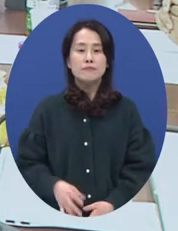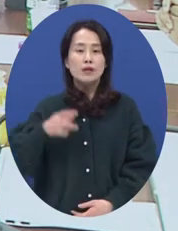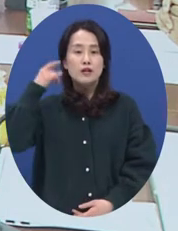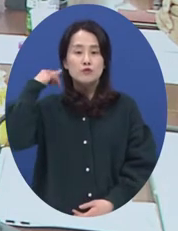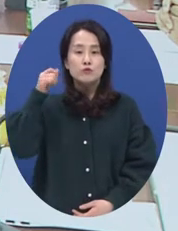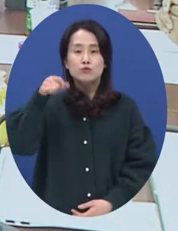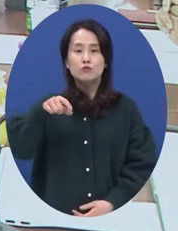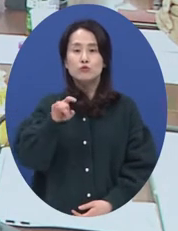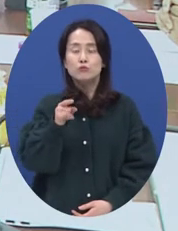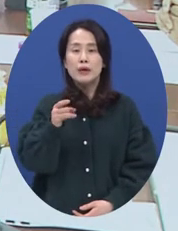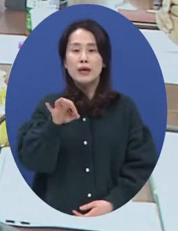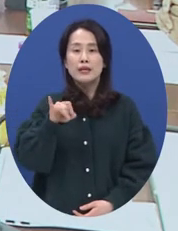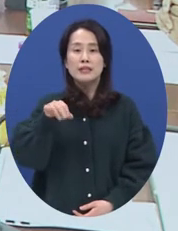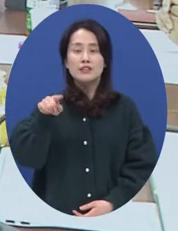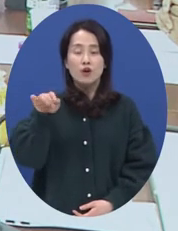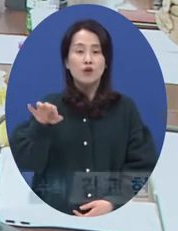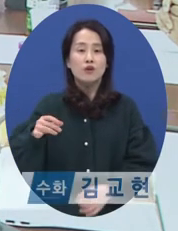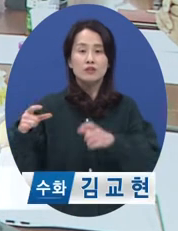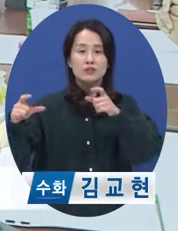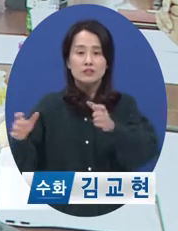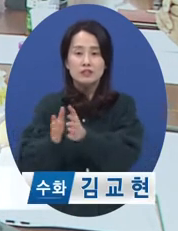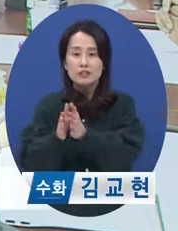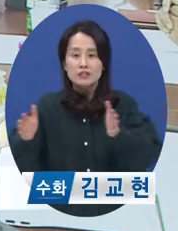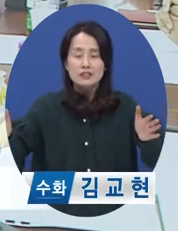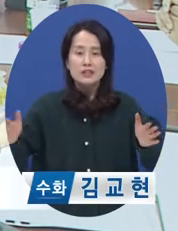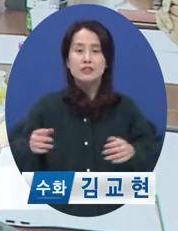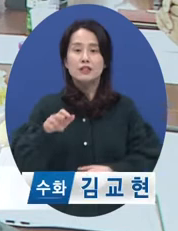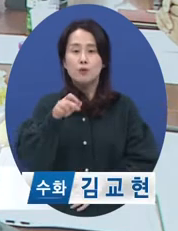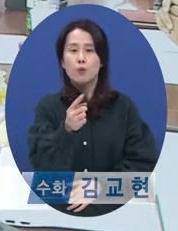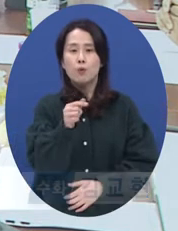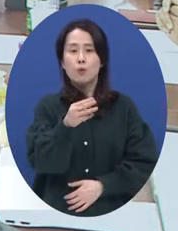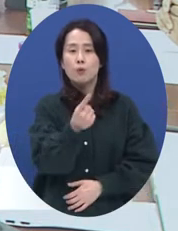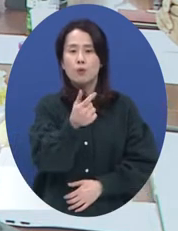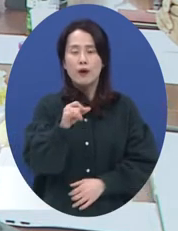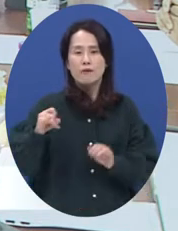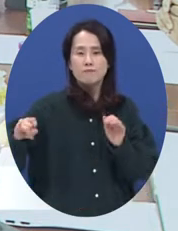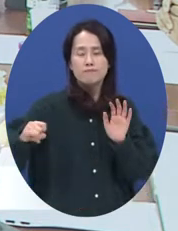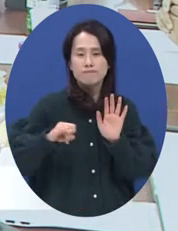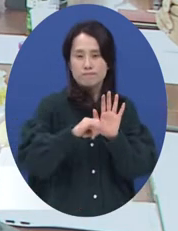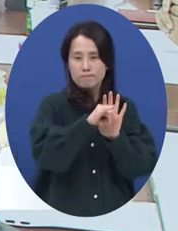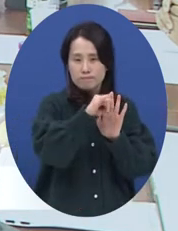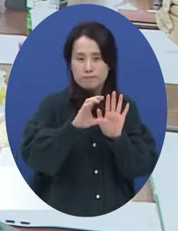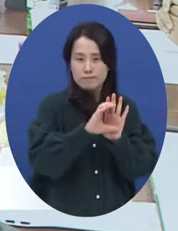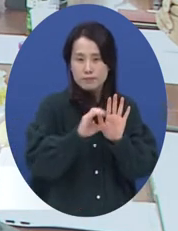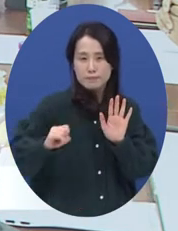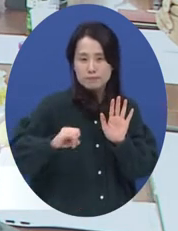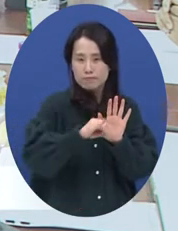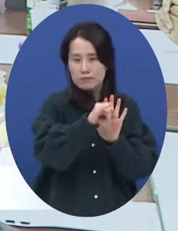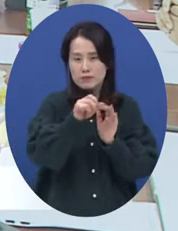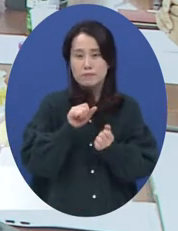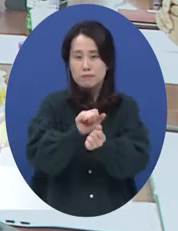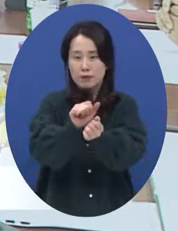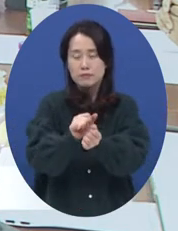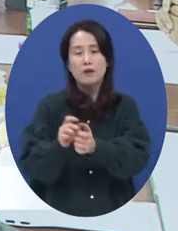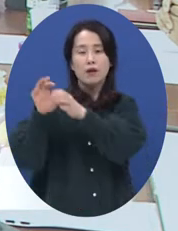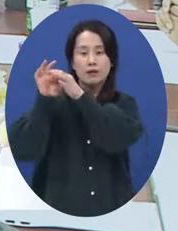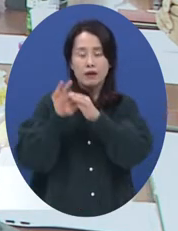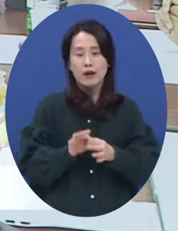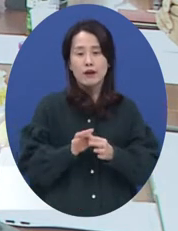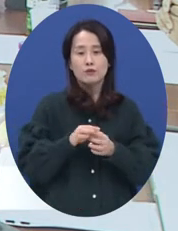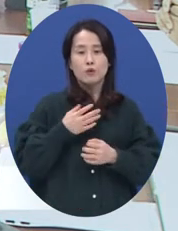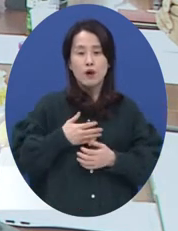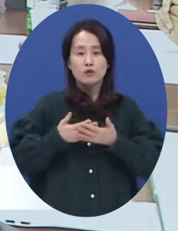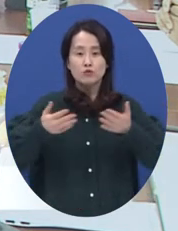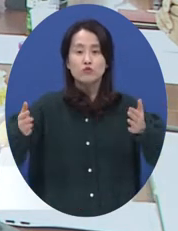중국 후베이성 우한에서 시작된 이 신종 코로나 바이러스 감염증 관련 뉴스 연일 계속해서 전해드리고 있는데요. 우리